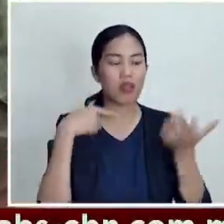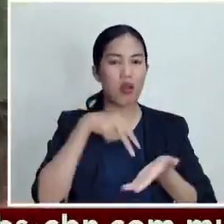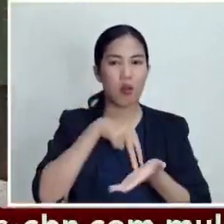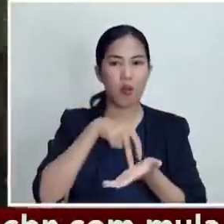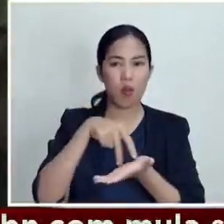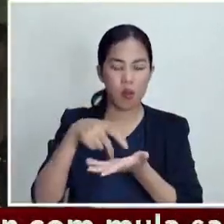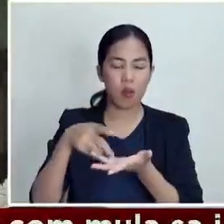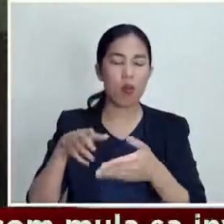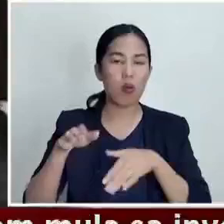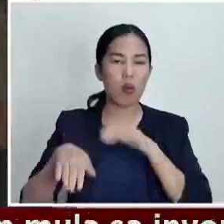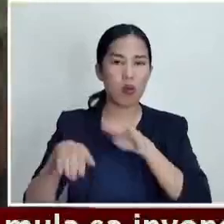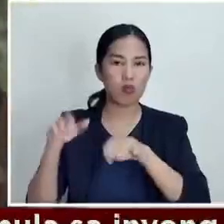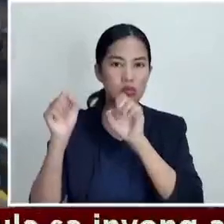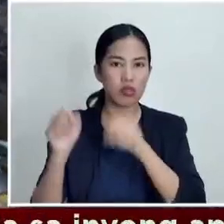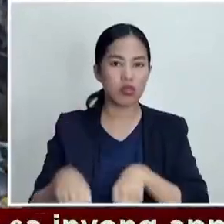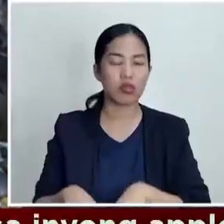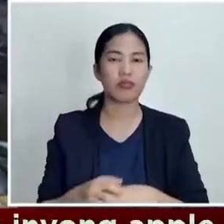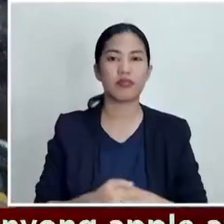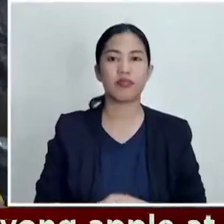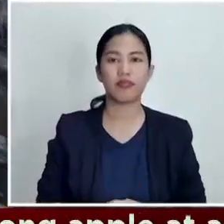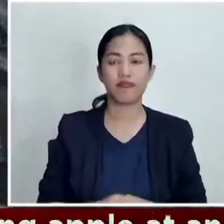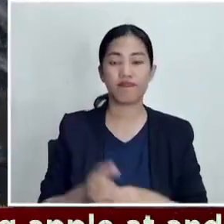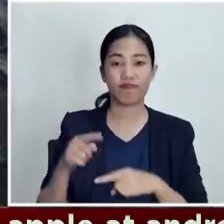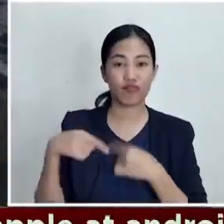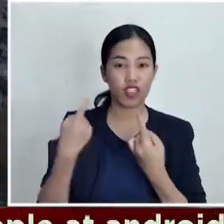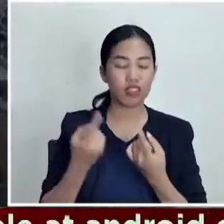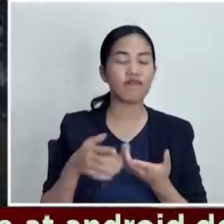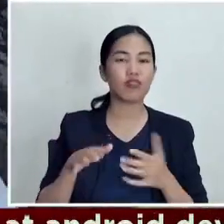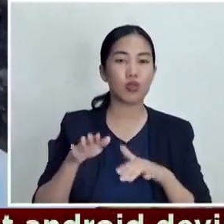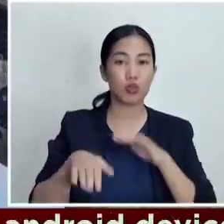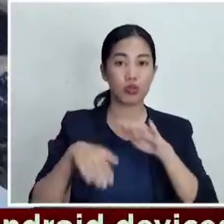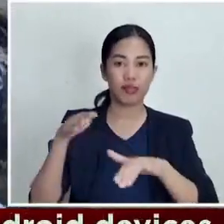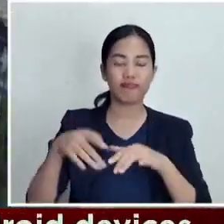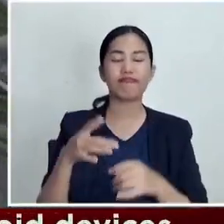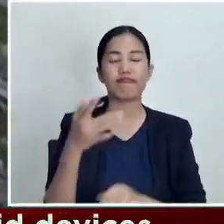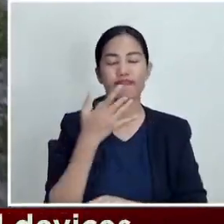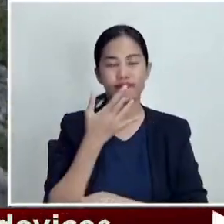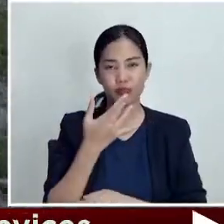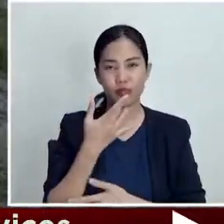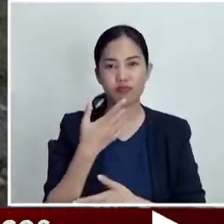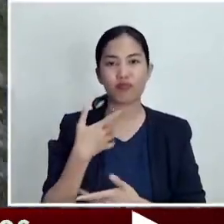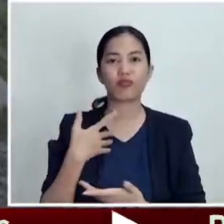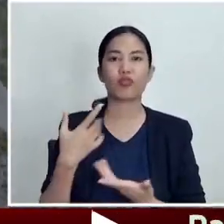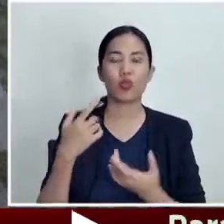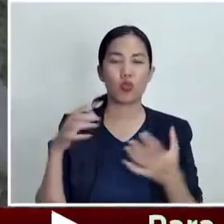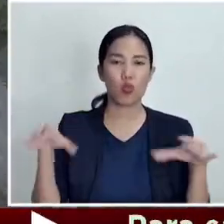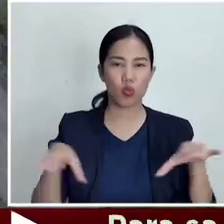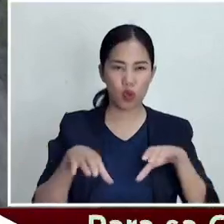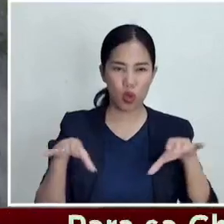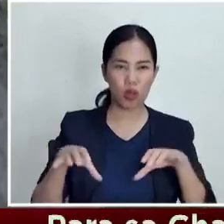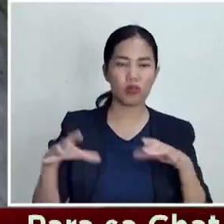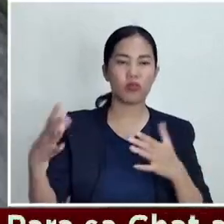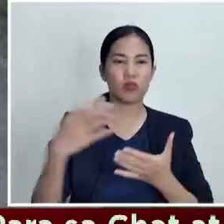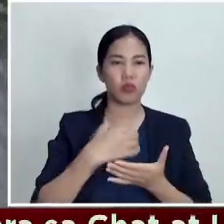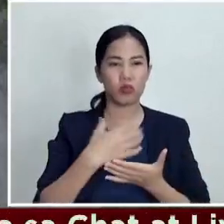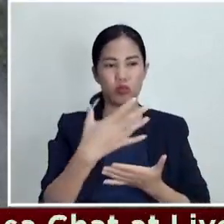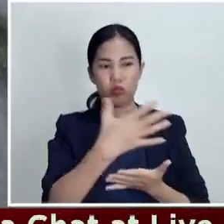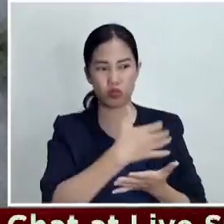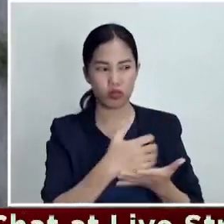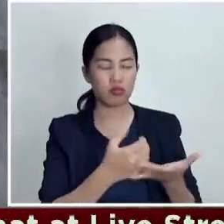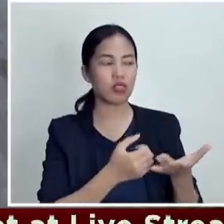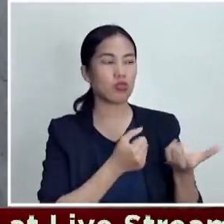ang piniling hanap buhay ni Nanding para makatulong sa pamilya at naging ehersisyo na rin niya ito